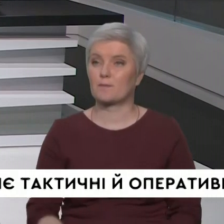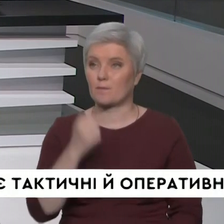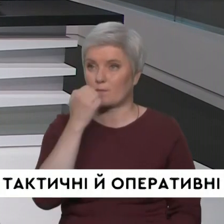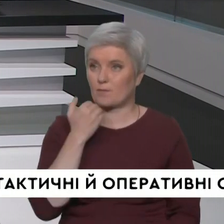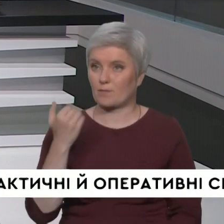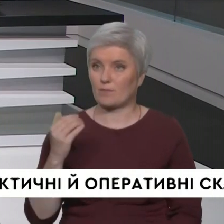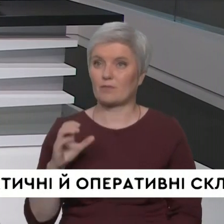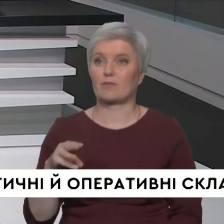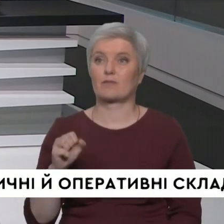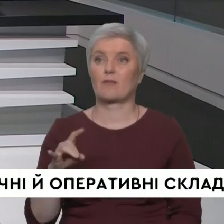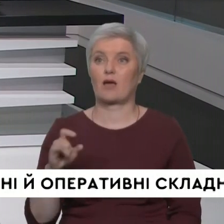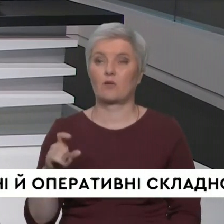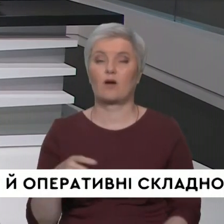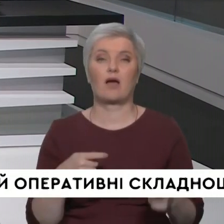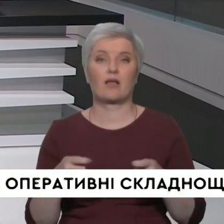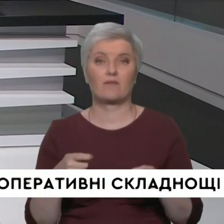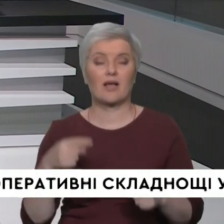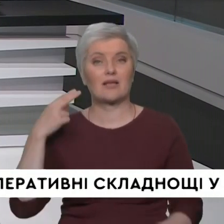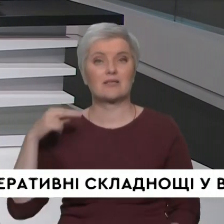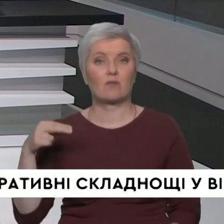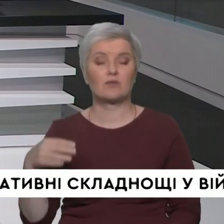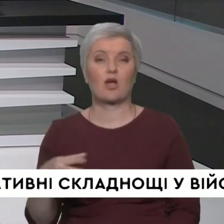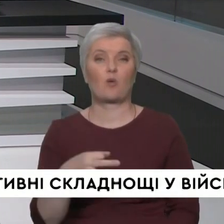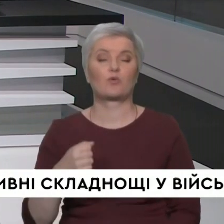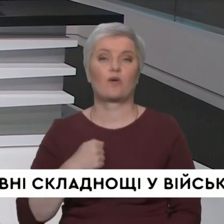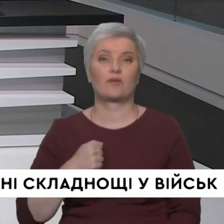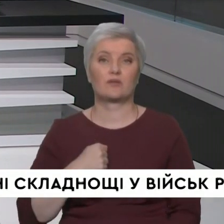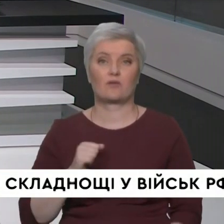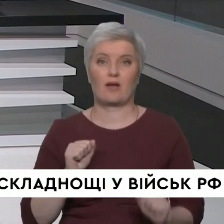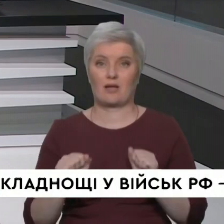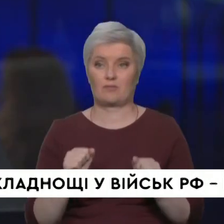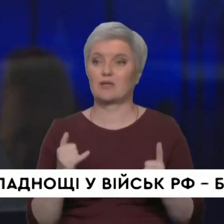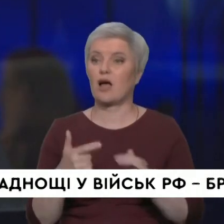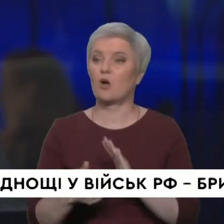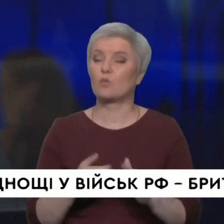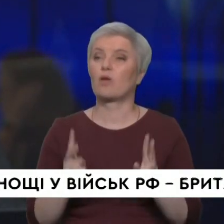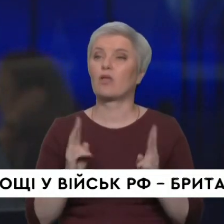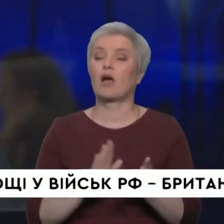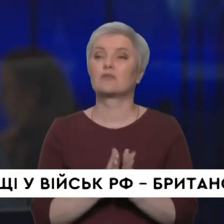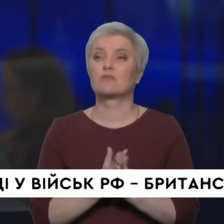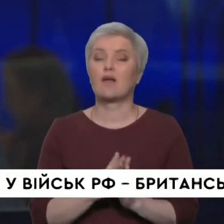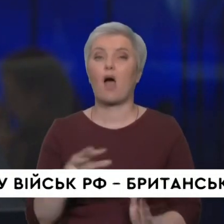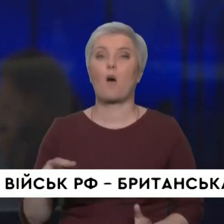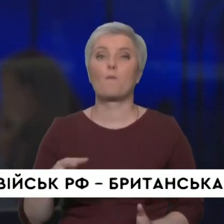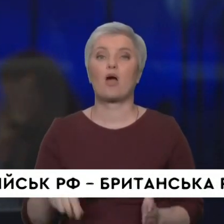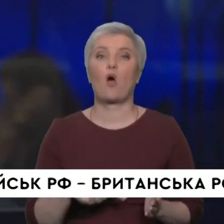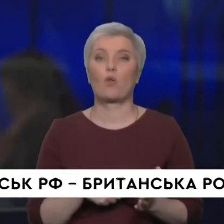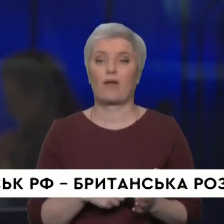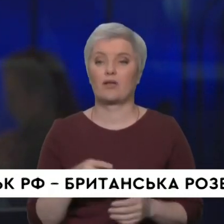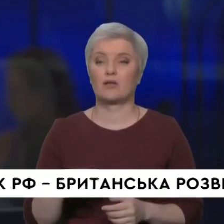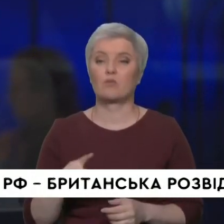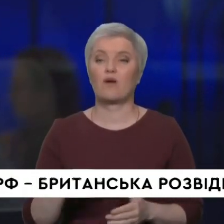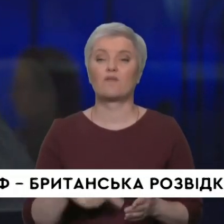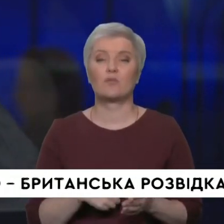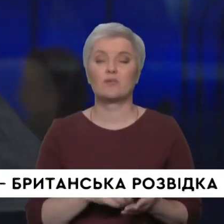Олександр Старух, керівник Запорізької обласної військової адміністрації. Будемо зараз дізнаватися, яка ситуація в Миколаєві, тому що в